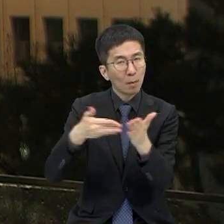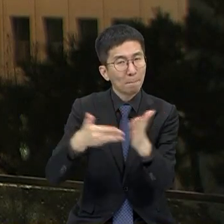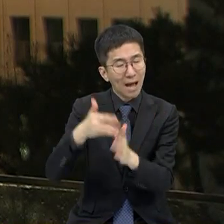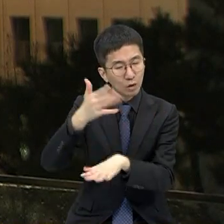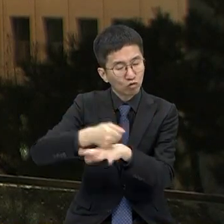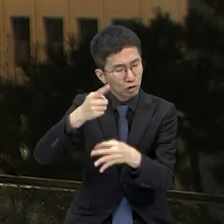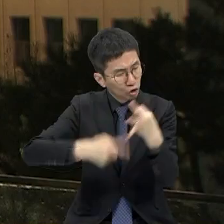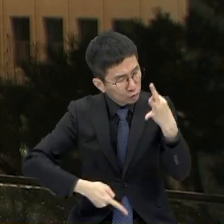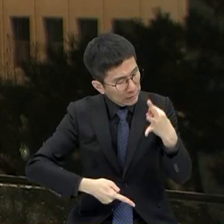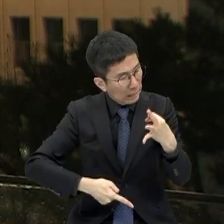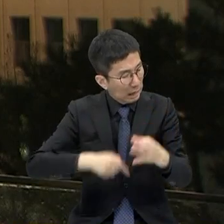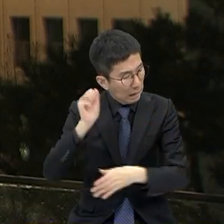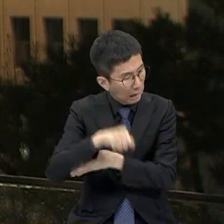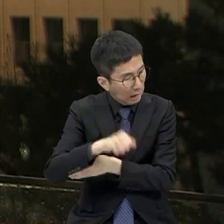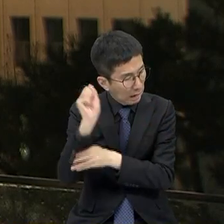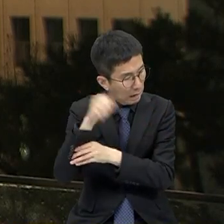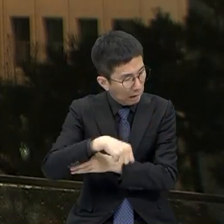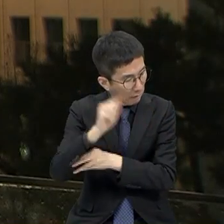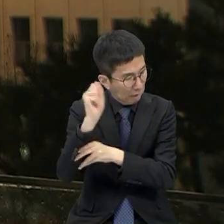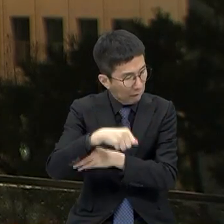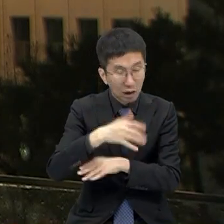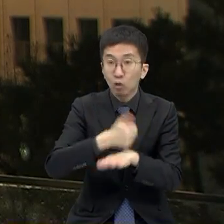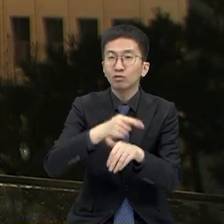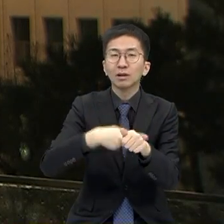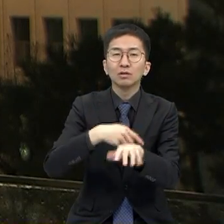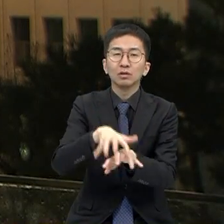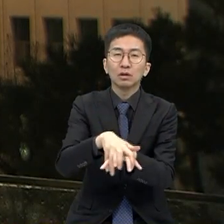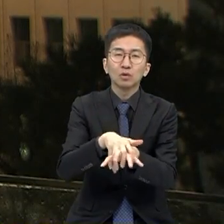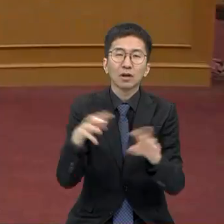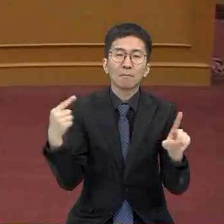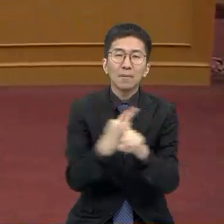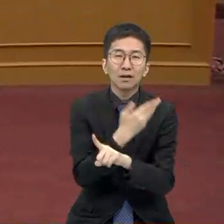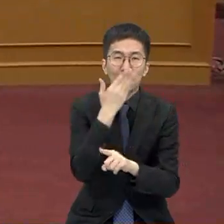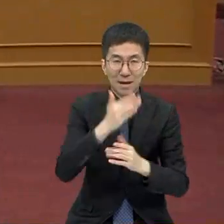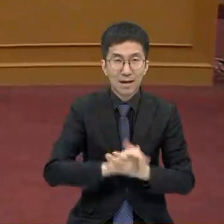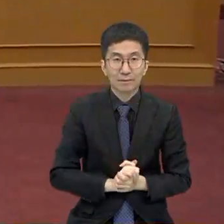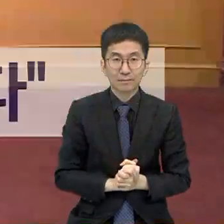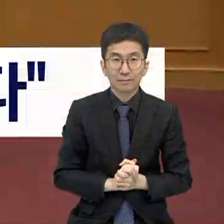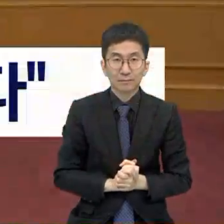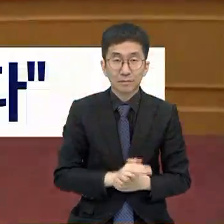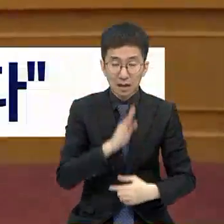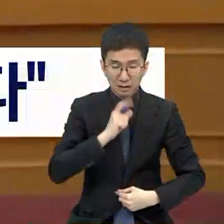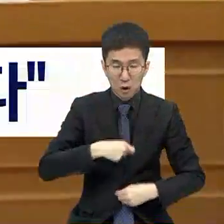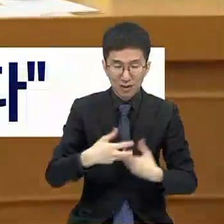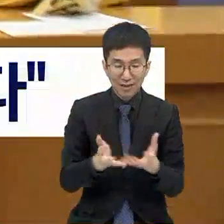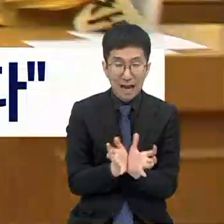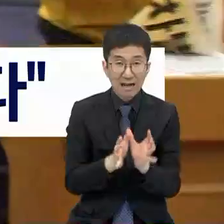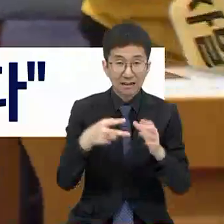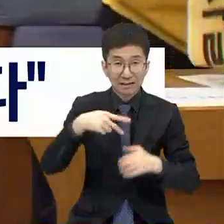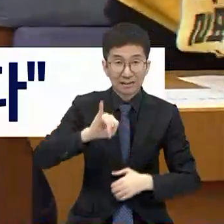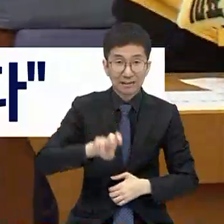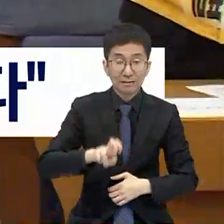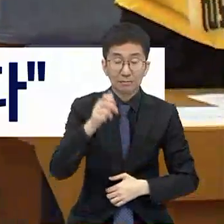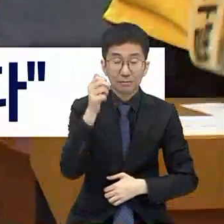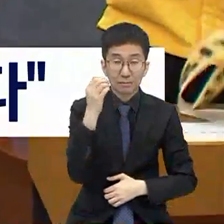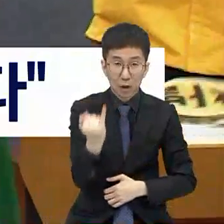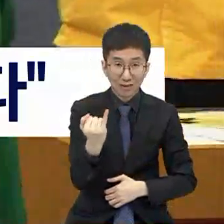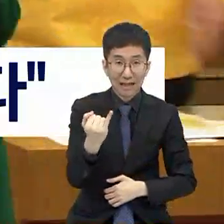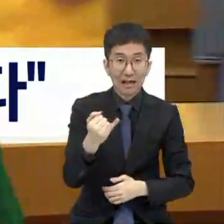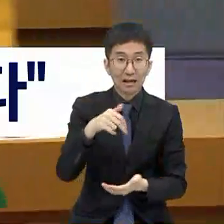얼마나 받아들이냐에 따라 선대위의 윤곽이 달라질 것으로 보입니다. 정의당 심상정 후보는 선대위